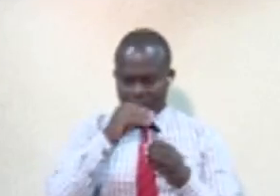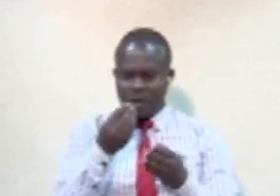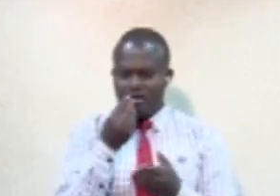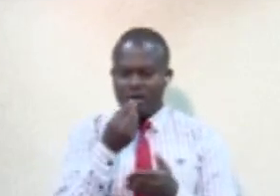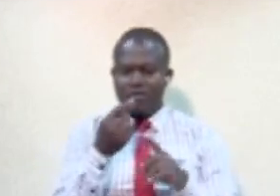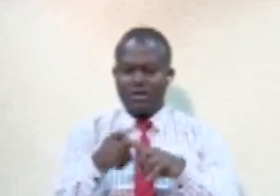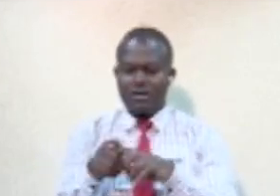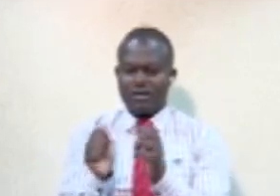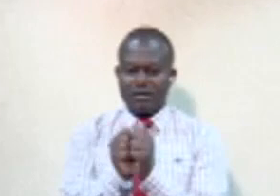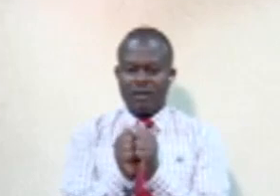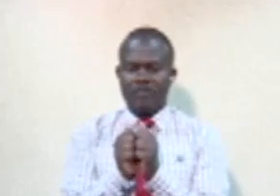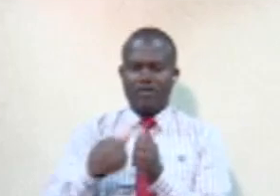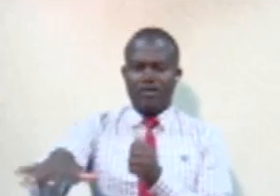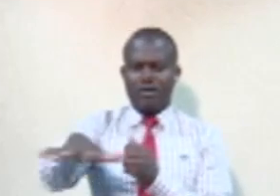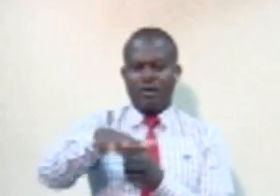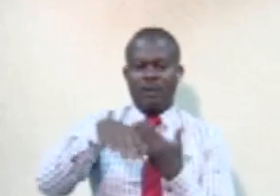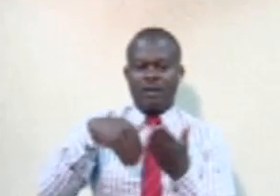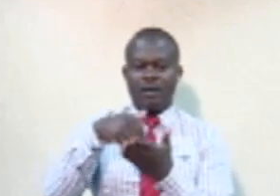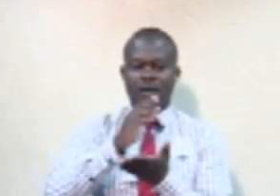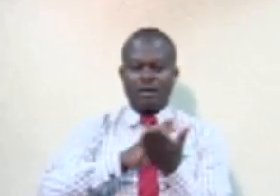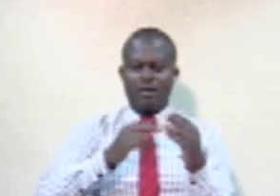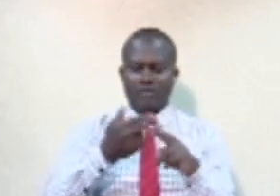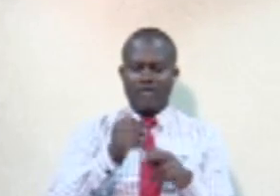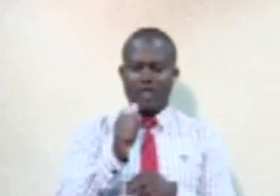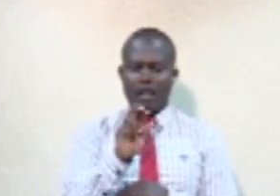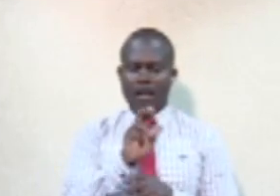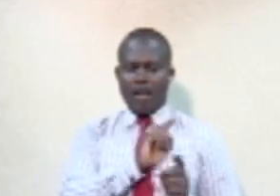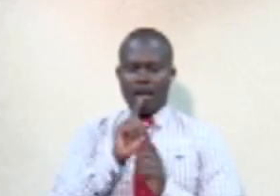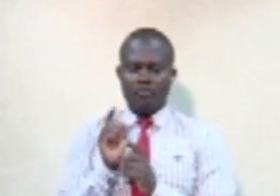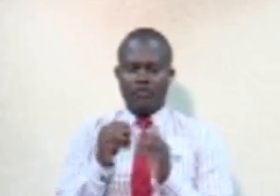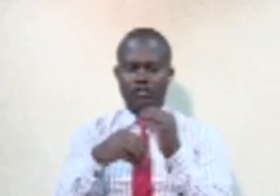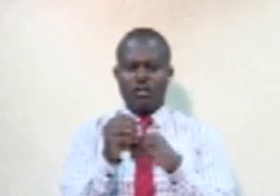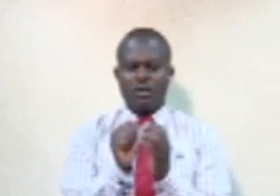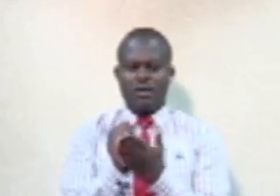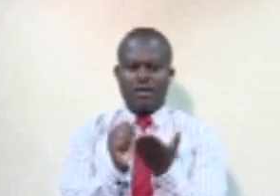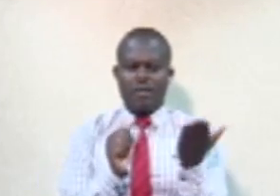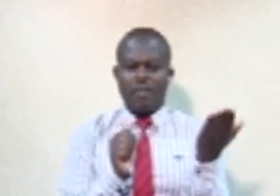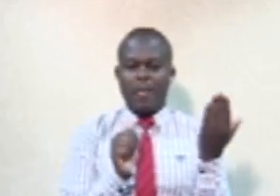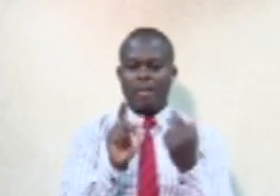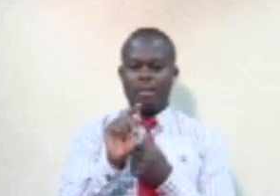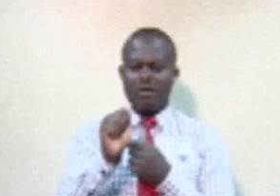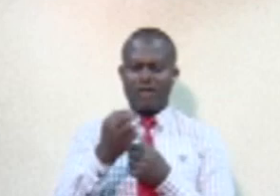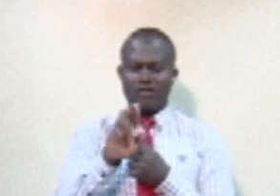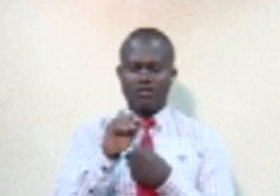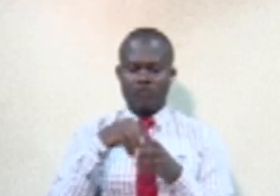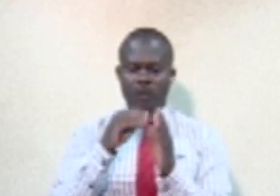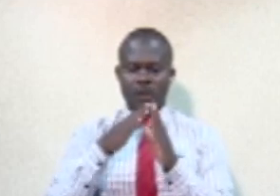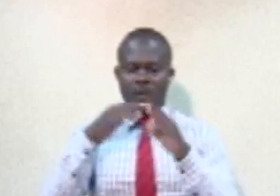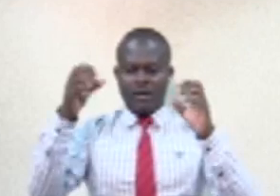ibintu bitandukanye mu ihahiro ryabo bamwe bita amishop iri riherereye ku Kacyiru mu mujyi wa